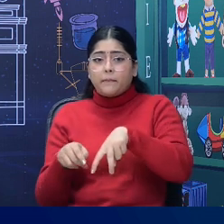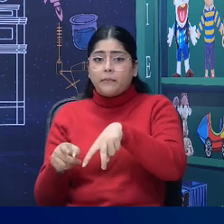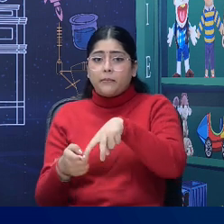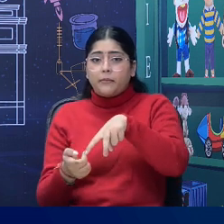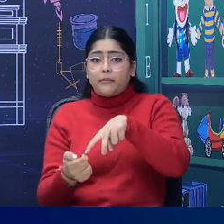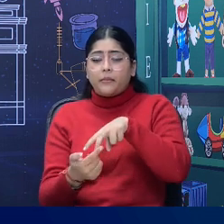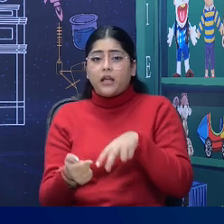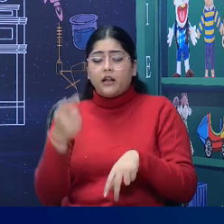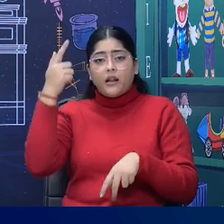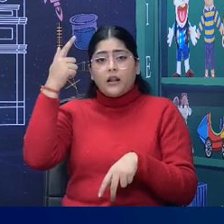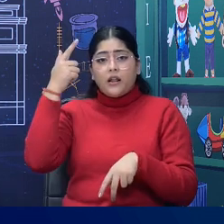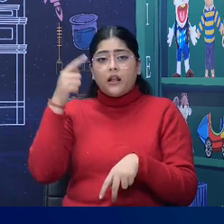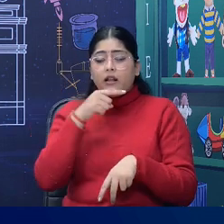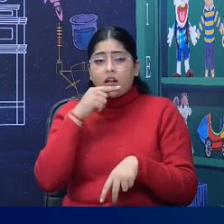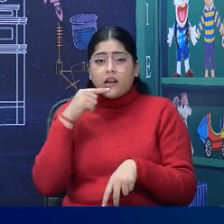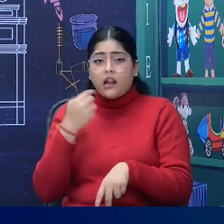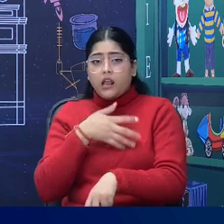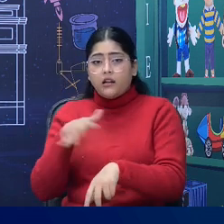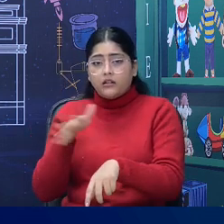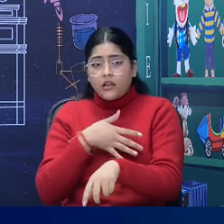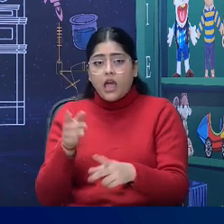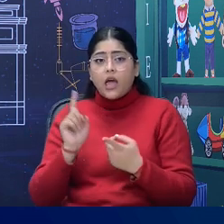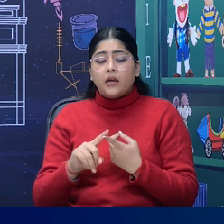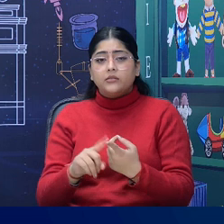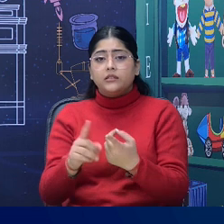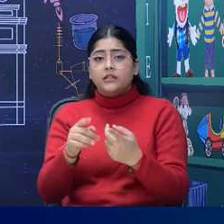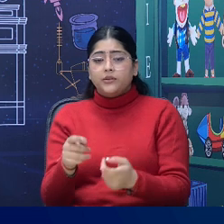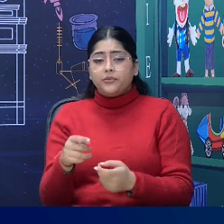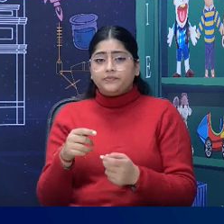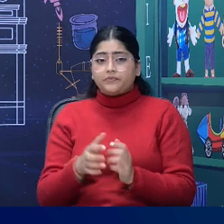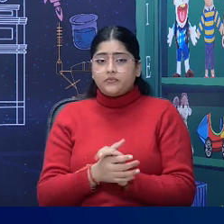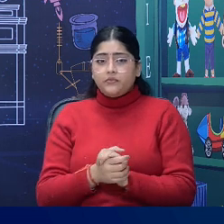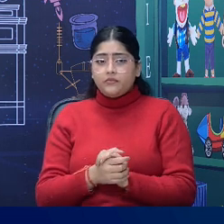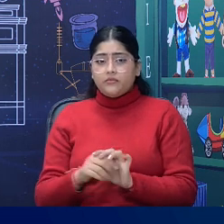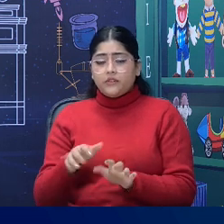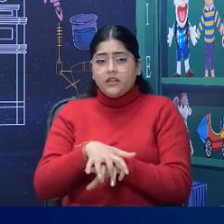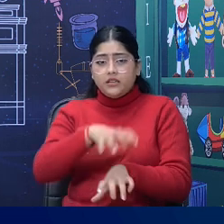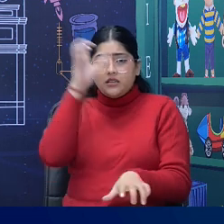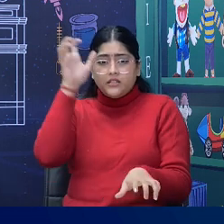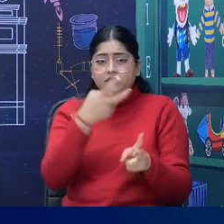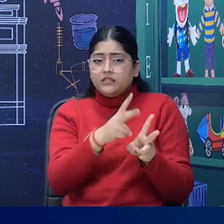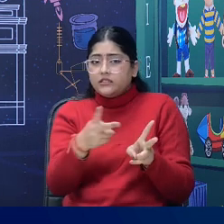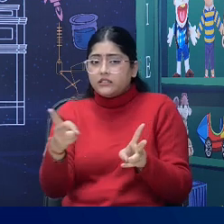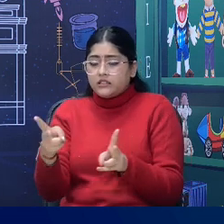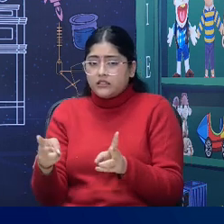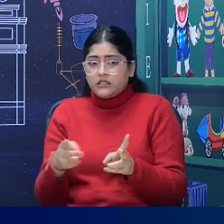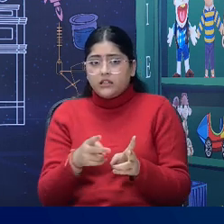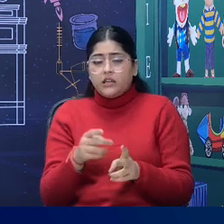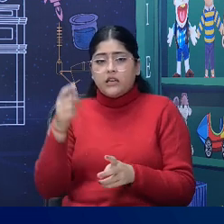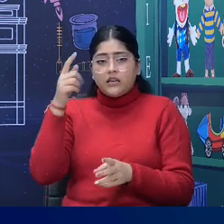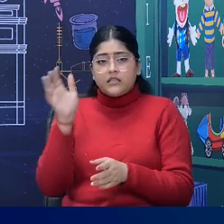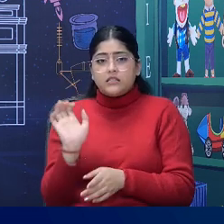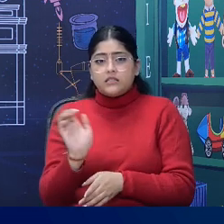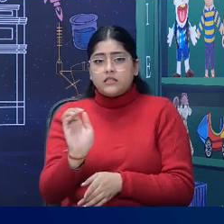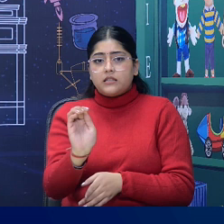हैं उसके आसपास भया अंधेरा है शेर और चीते चारों तरफ घूम रहे हैं सांप जमीन पर रेंग रहे हैं